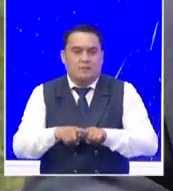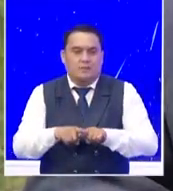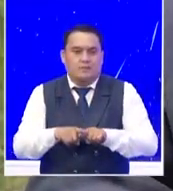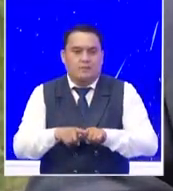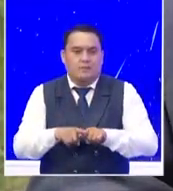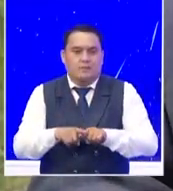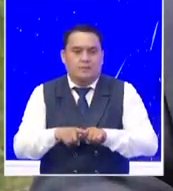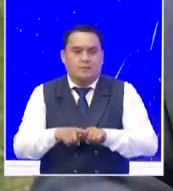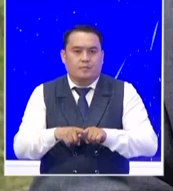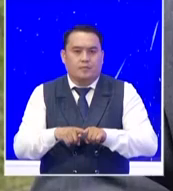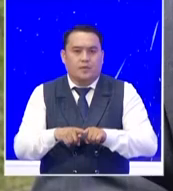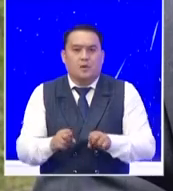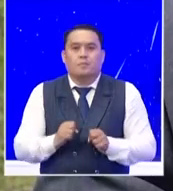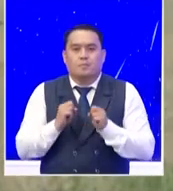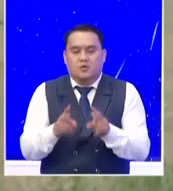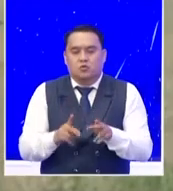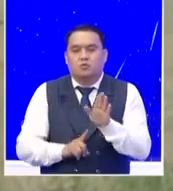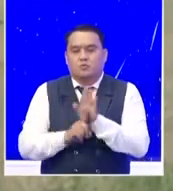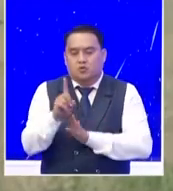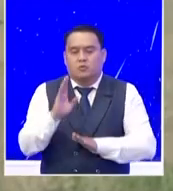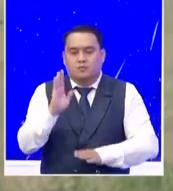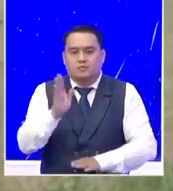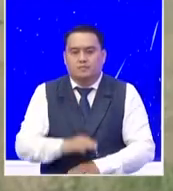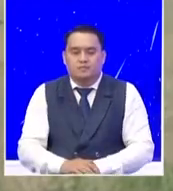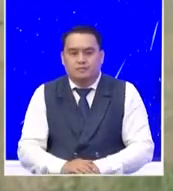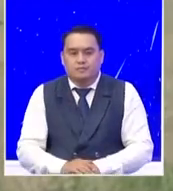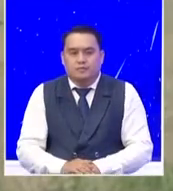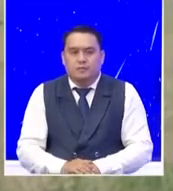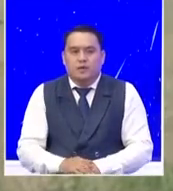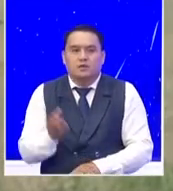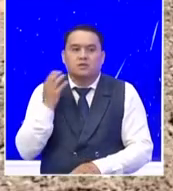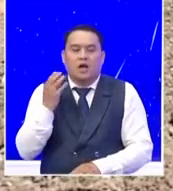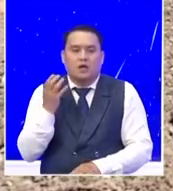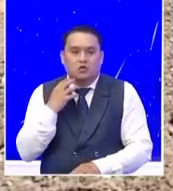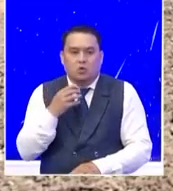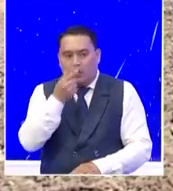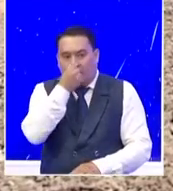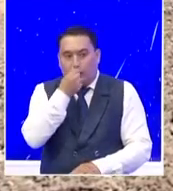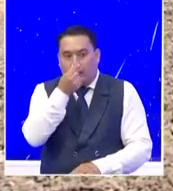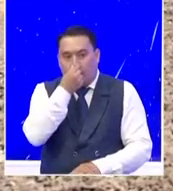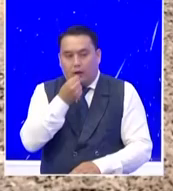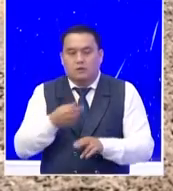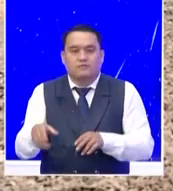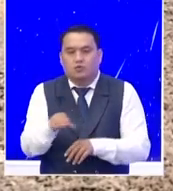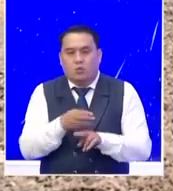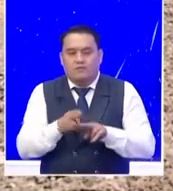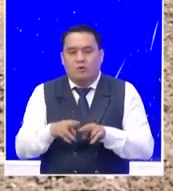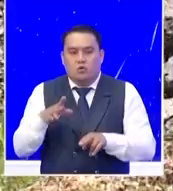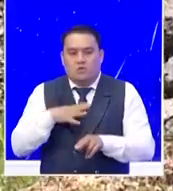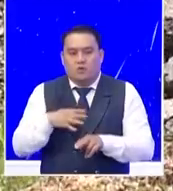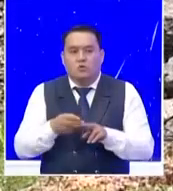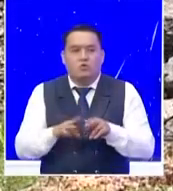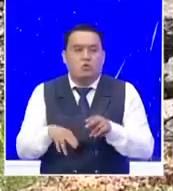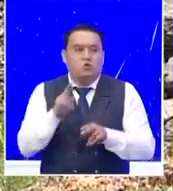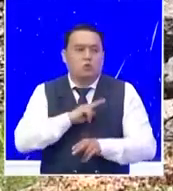тиісті қылмыстық істер қозғалатын болады. Береке компаниясы Сарыөзек айналма жолынан Көктал елді мекеніне дейінгі 7 шақырымға да